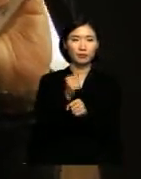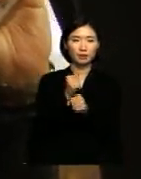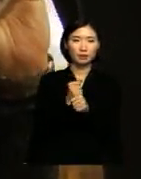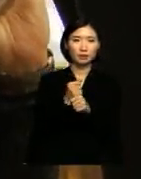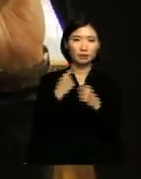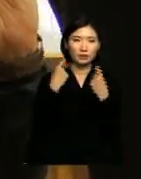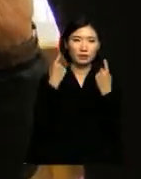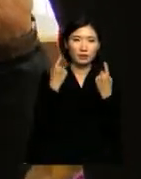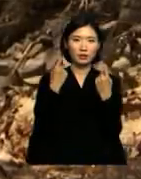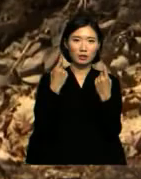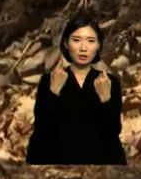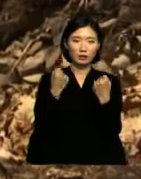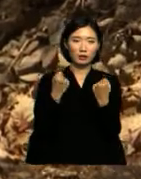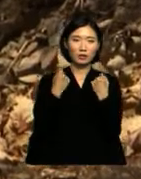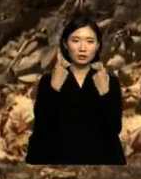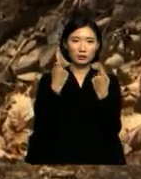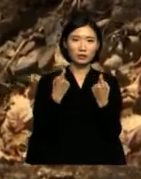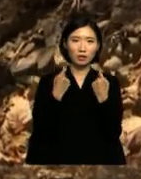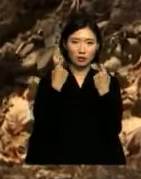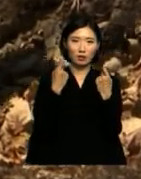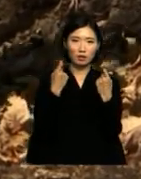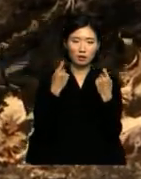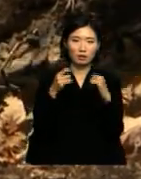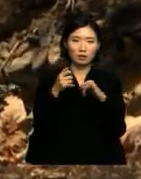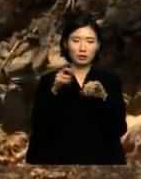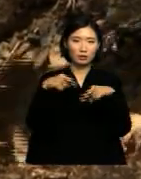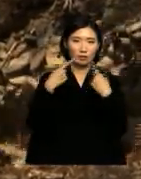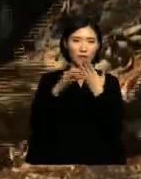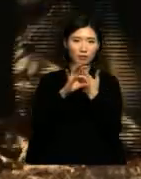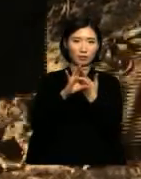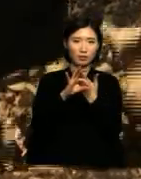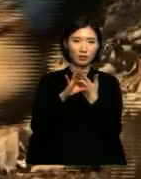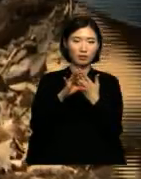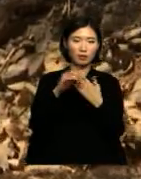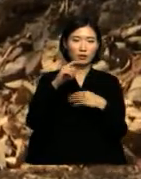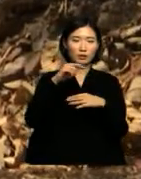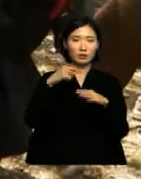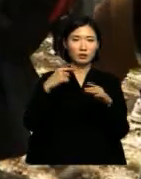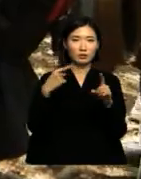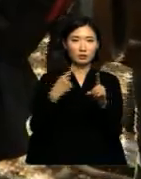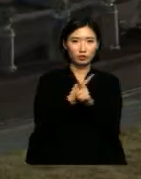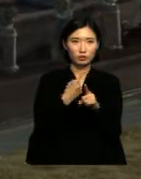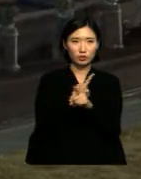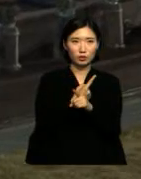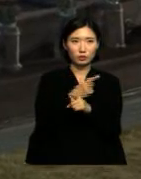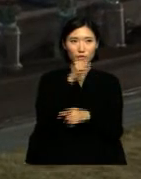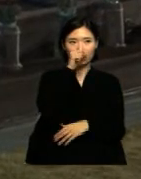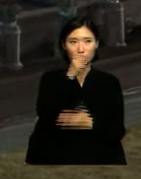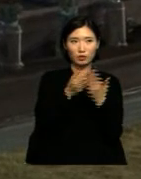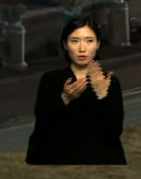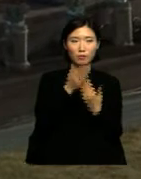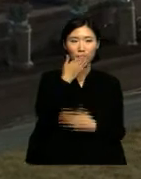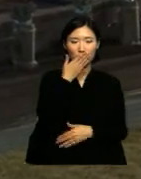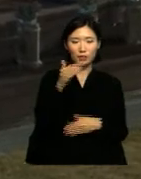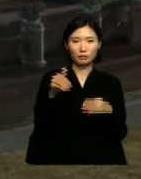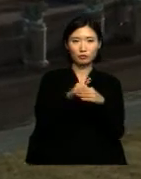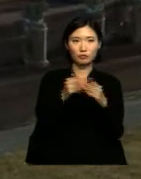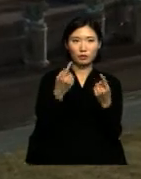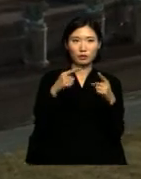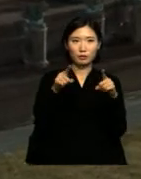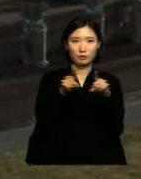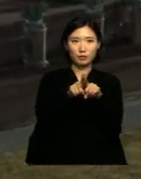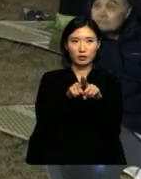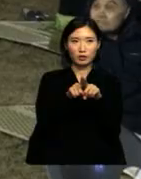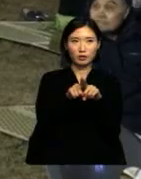헬스 투어리즘에 꼭 참여하시면 아주 힐링의 좋은 경험을 하실 수 있을 것입니다. 또 문화가 함께하는 힐링을